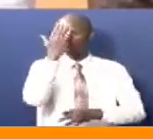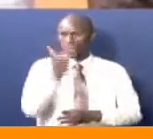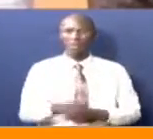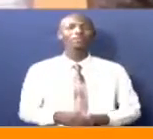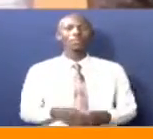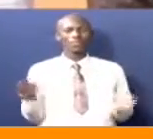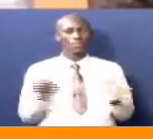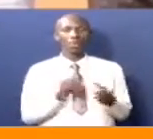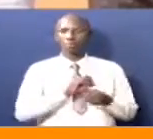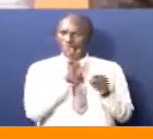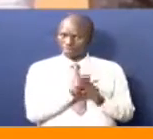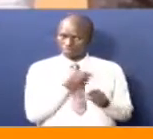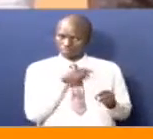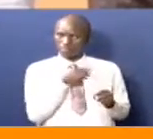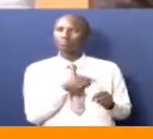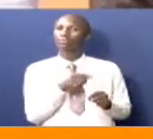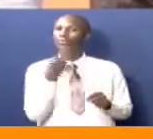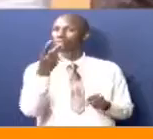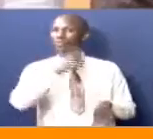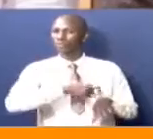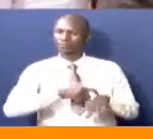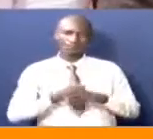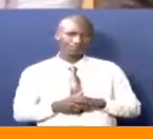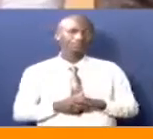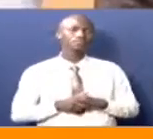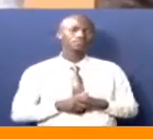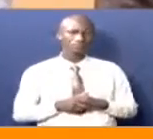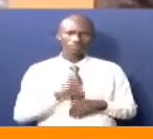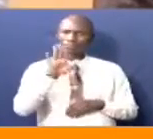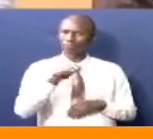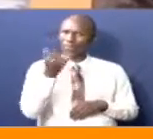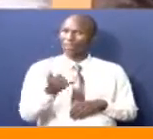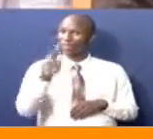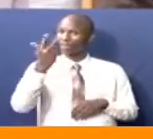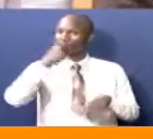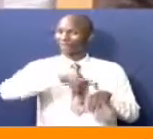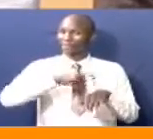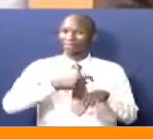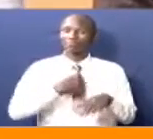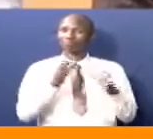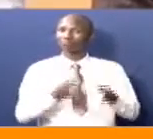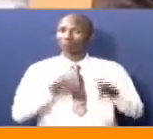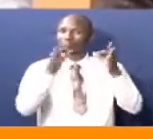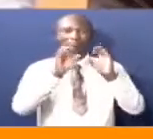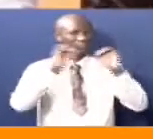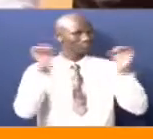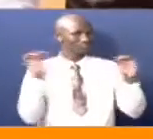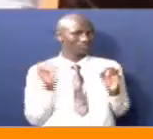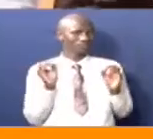za COVID mara mbili. Na sasa mara ya tatu hakuna kuairishwa.